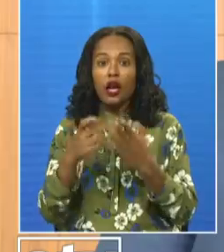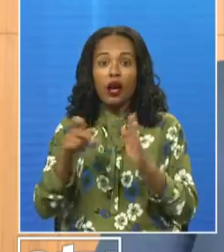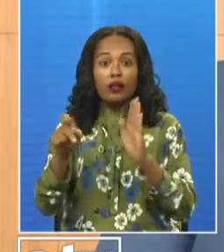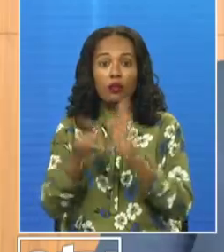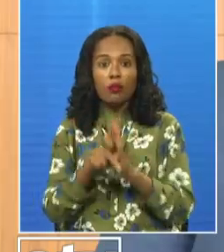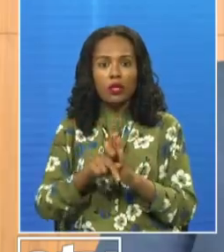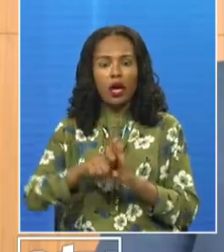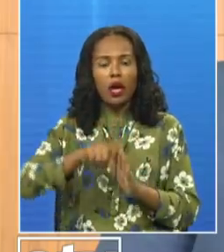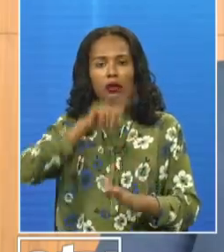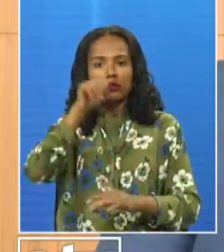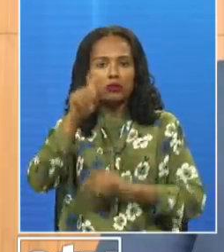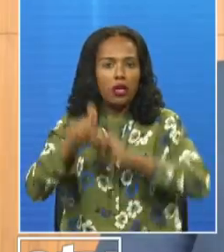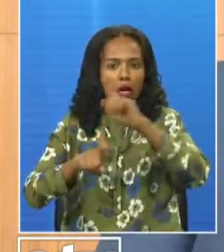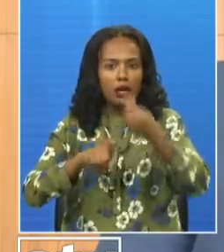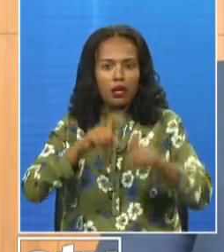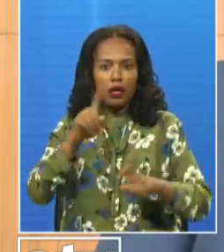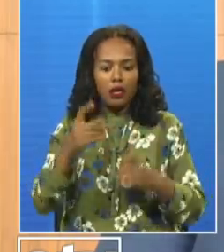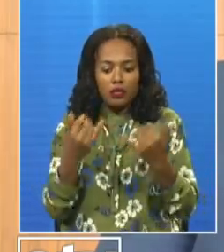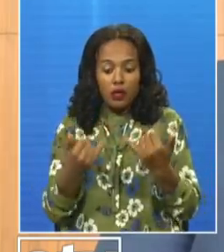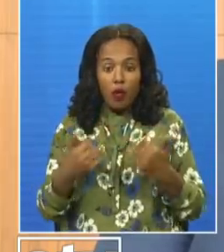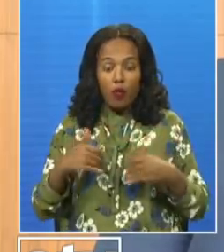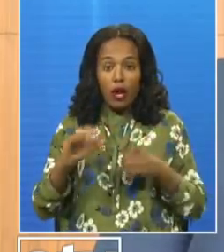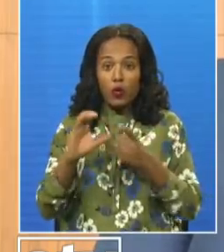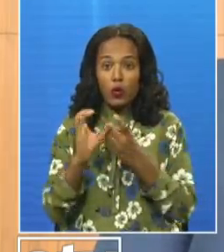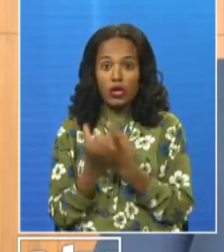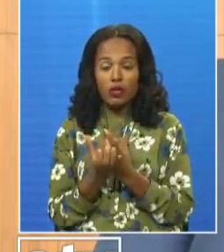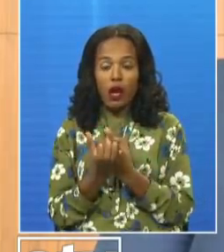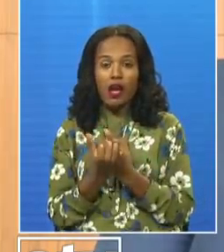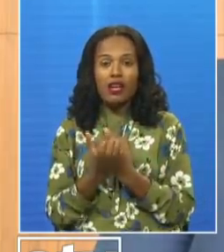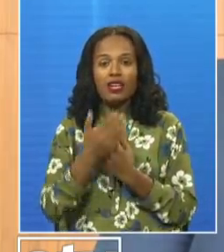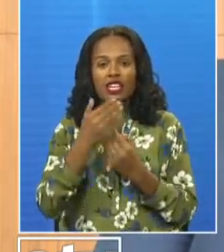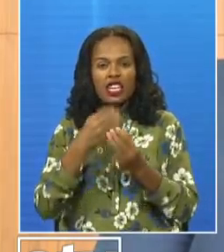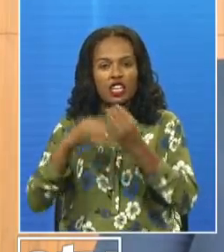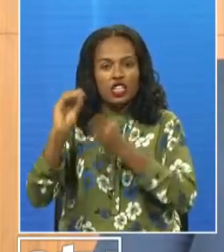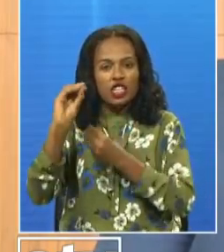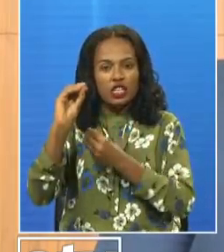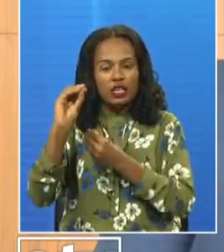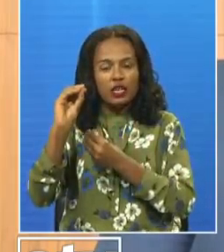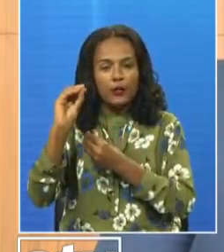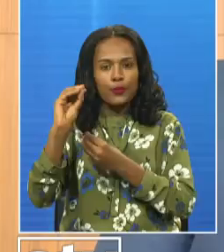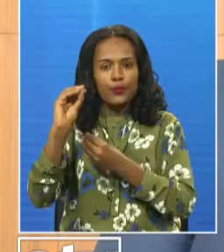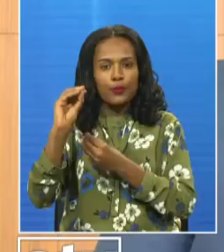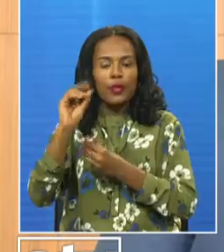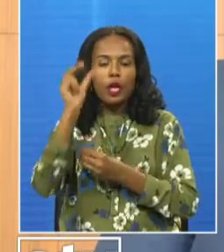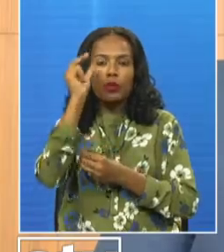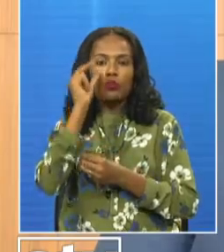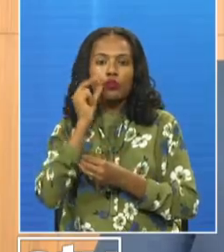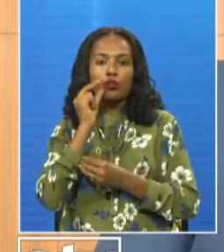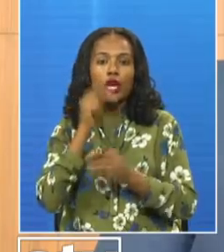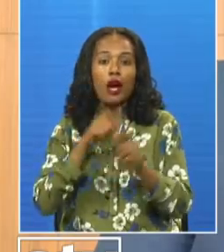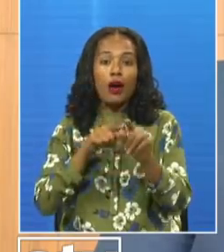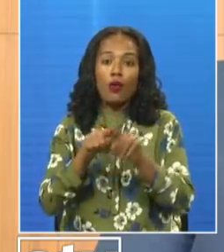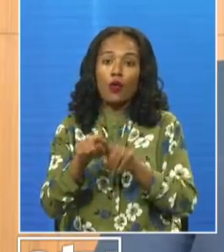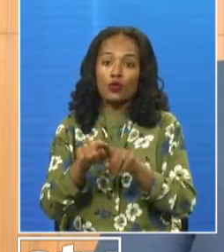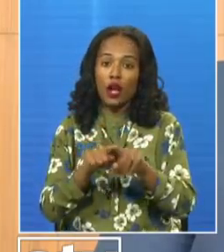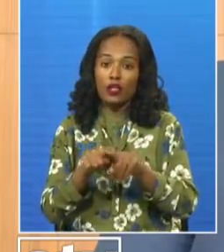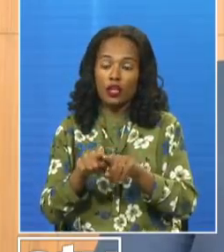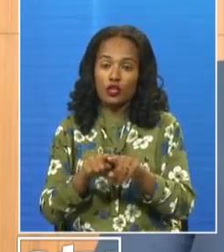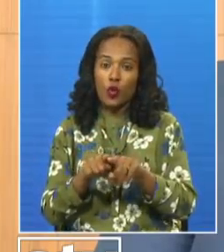ደንበኞች ጥያቄያቸው እስካሁን ባለው ሁኔታ የተሸጠ የቡና ኮንትራክታቸውን